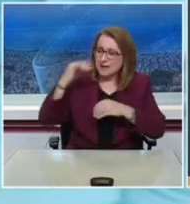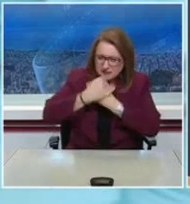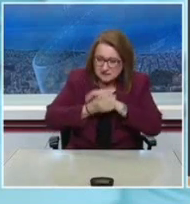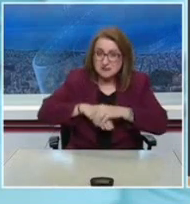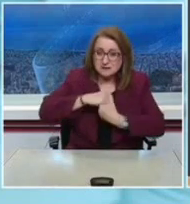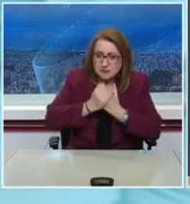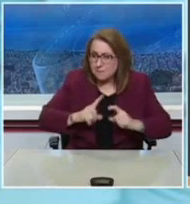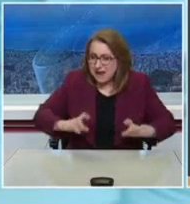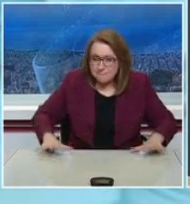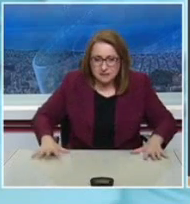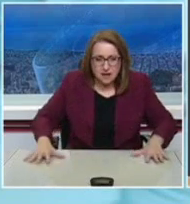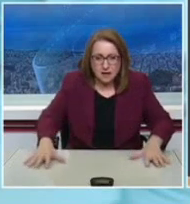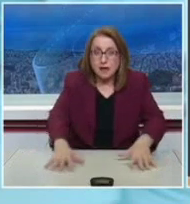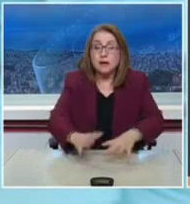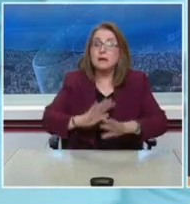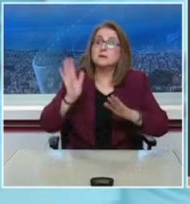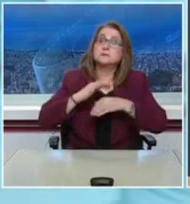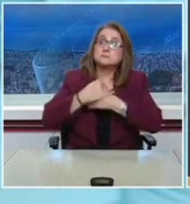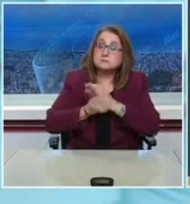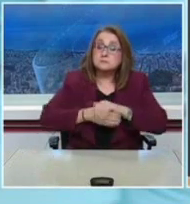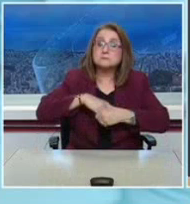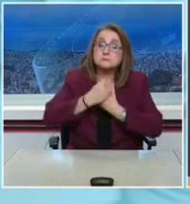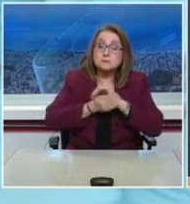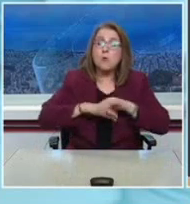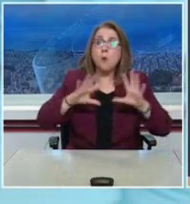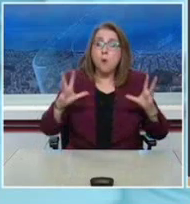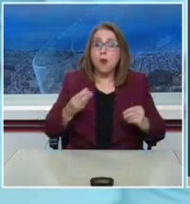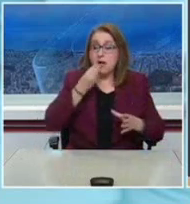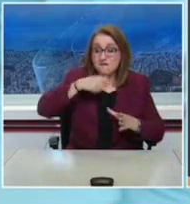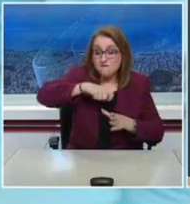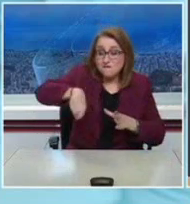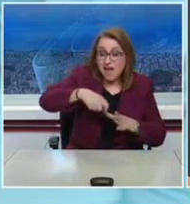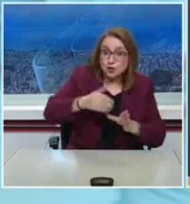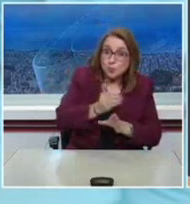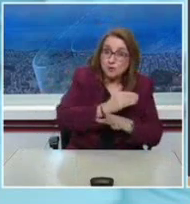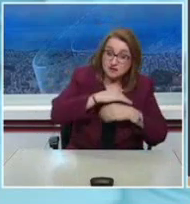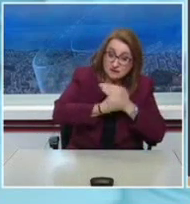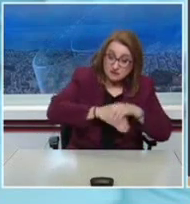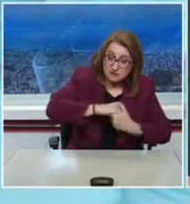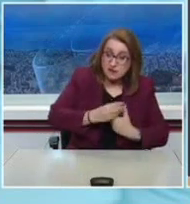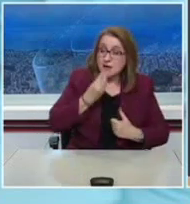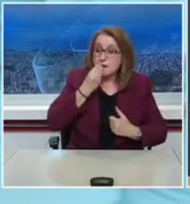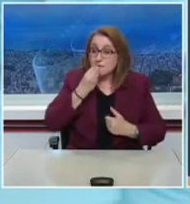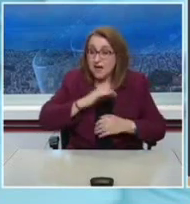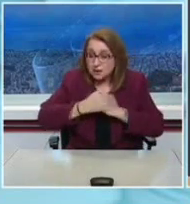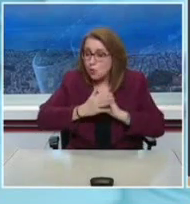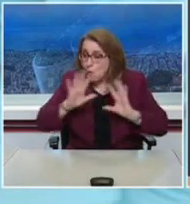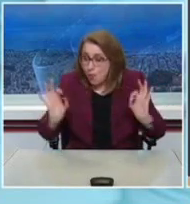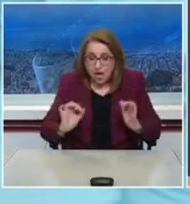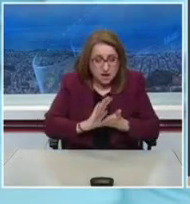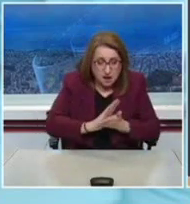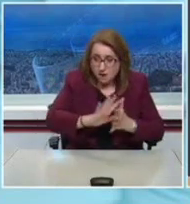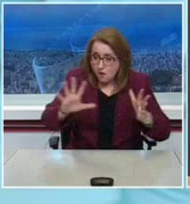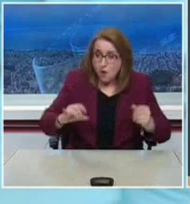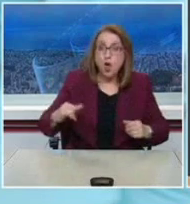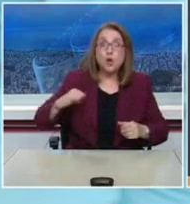του, επιφάνειες, πριν και μετά την προετοιμασία του φαγητού, πριν το φαγητό και μετά τη χρήση της τουαλέτας.